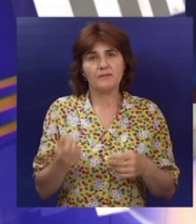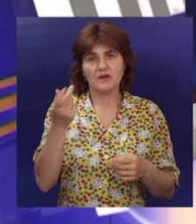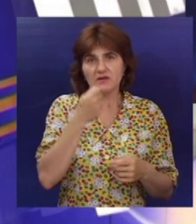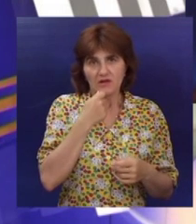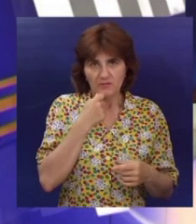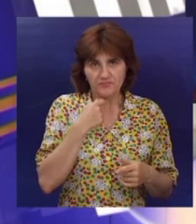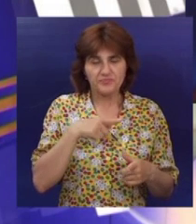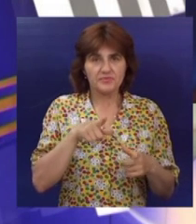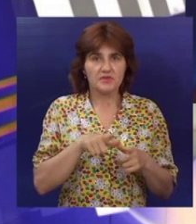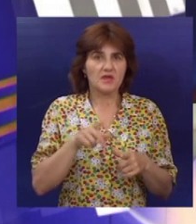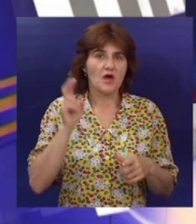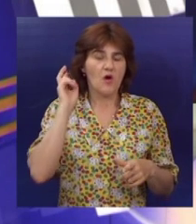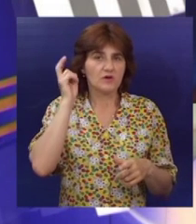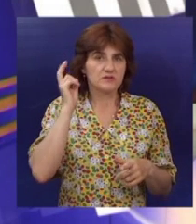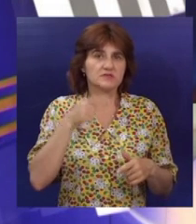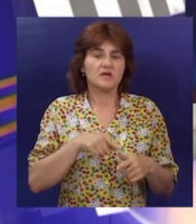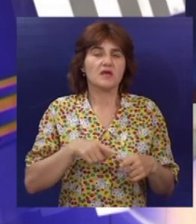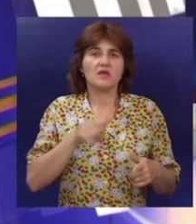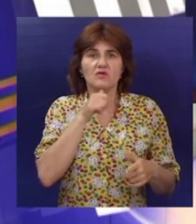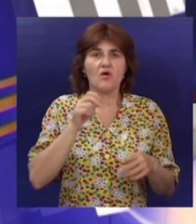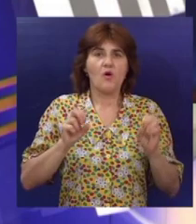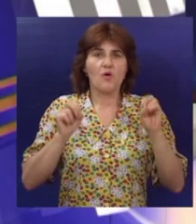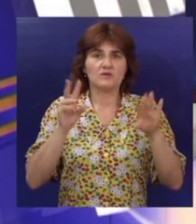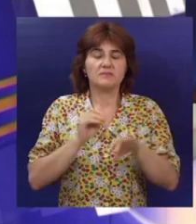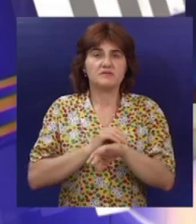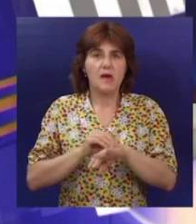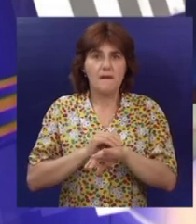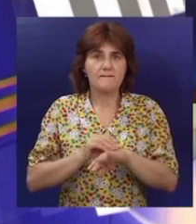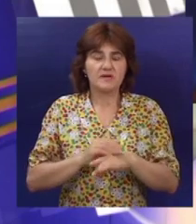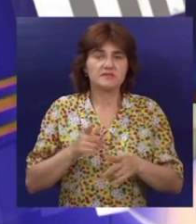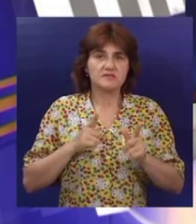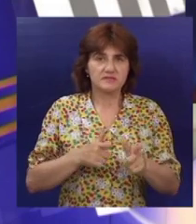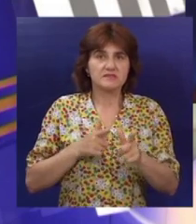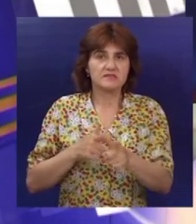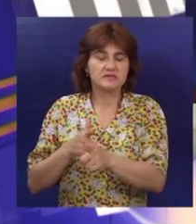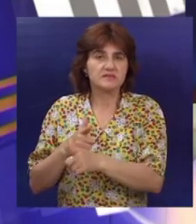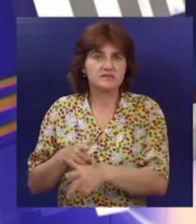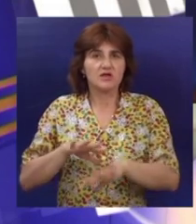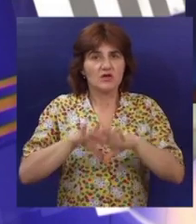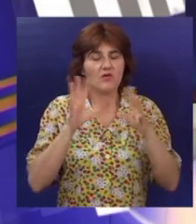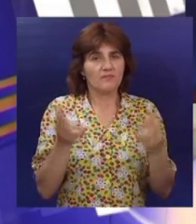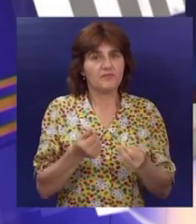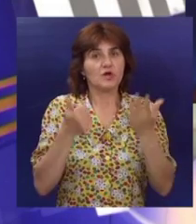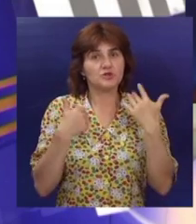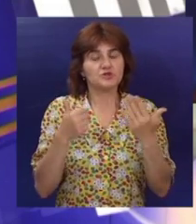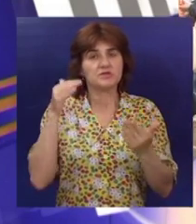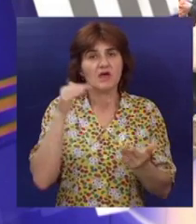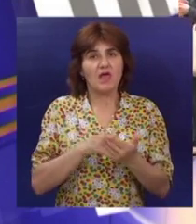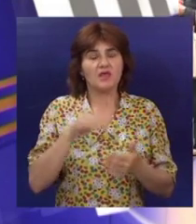udruženje Teras i Slap iz Osijeka. Projekat je trajao 18 meseci, a vrednost projekta je 60.000